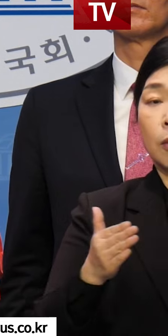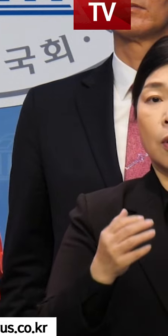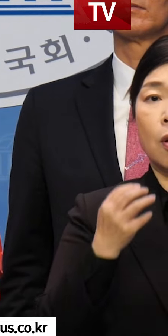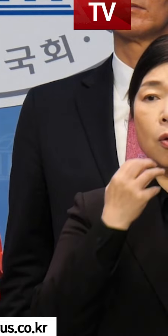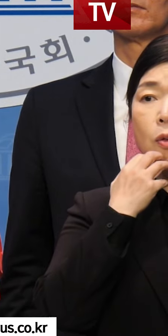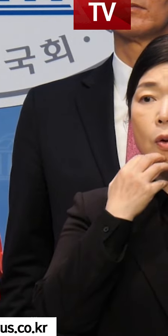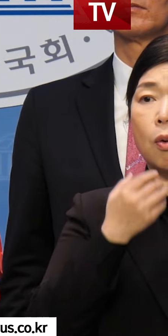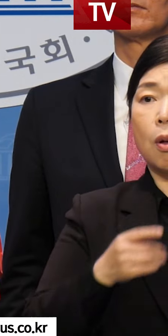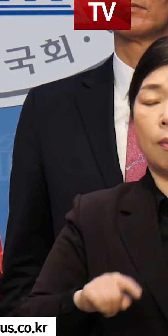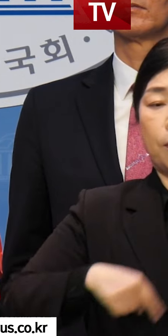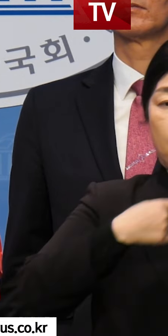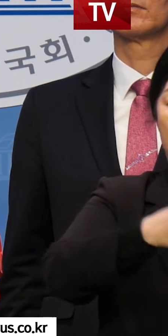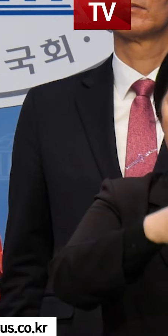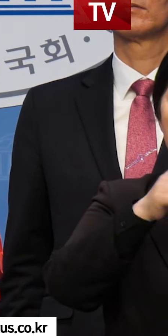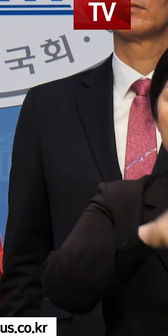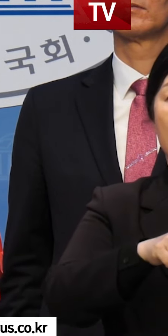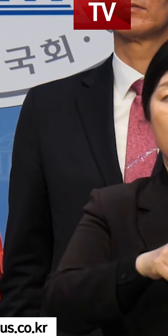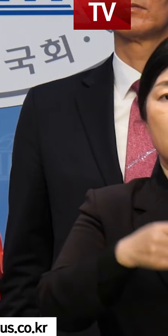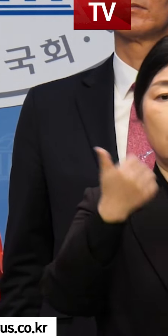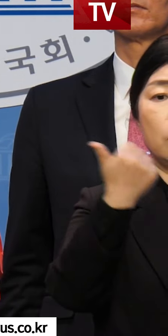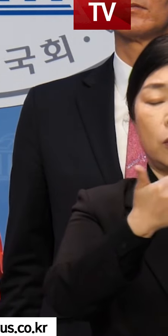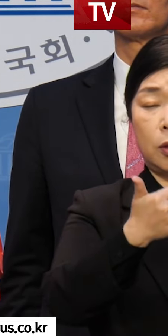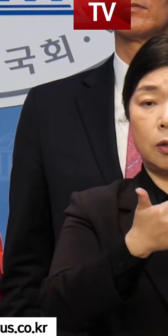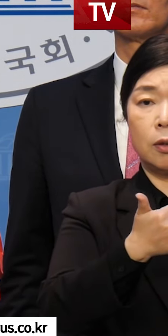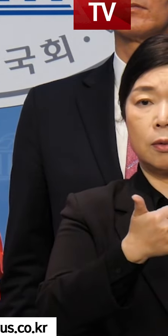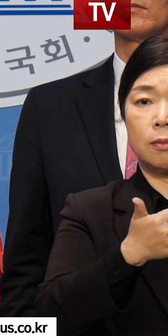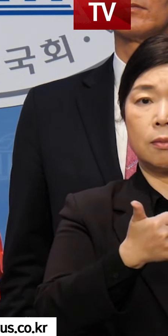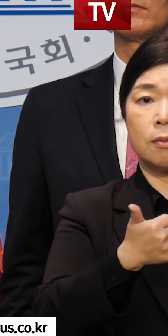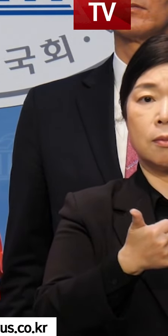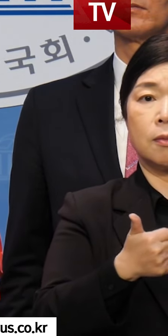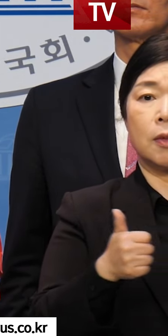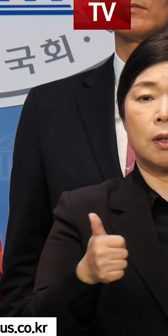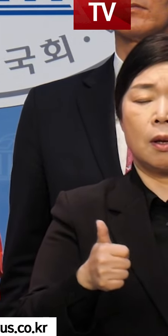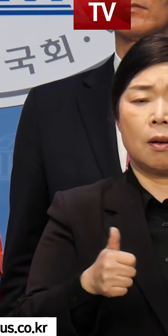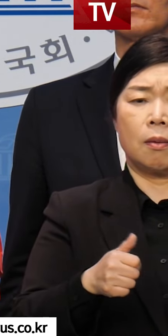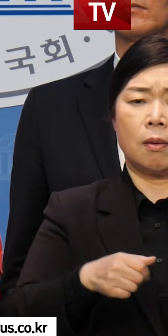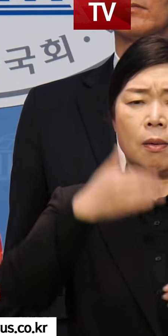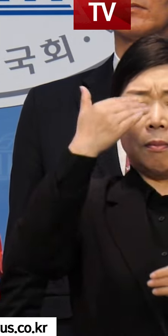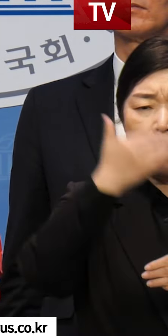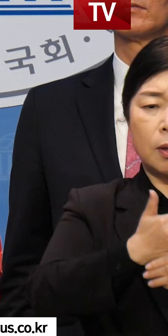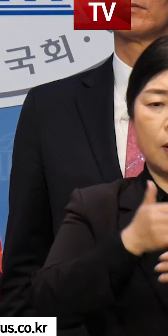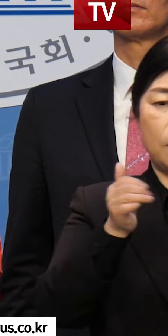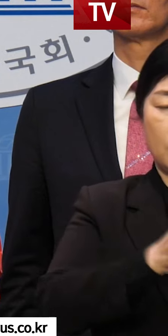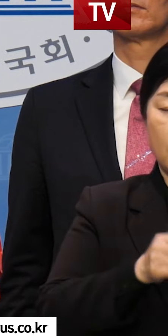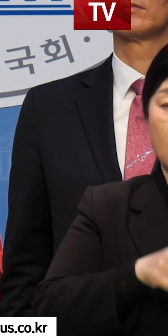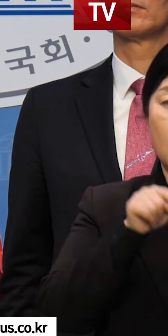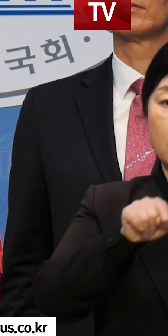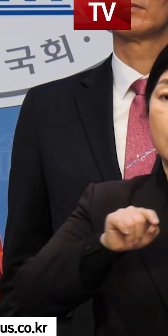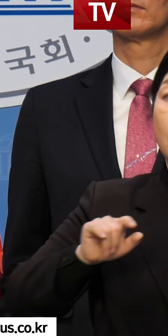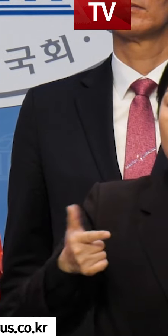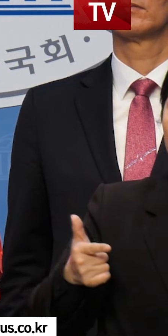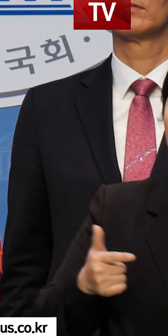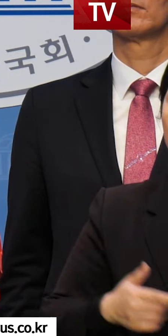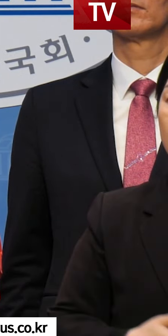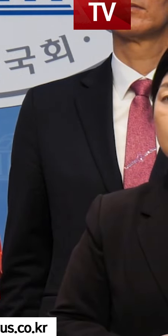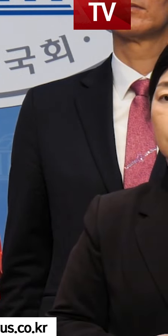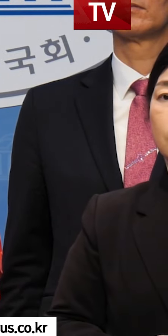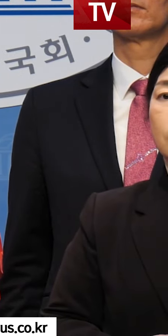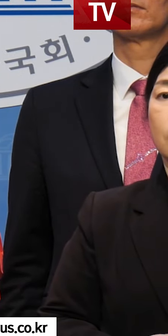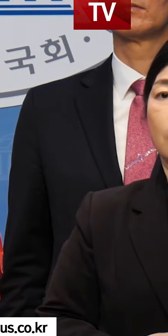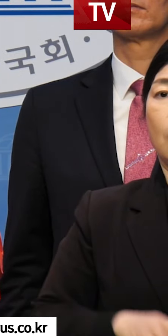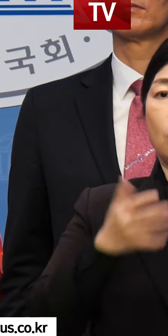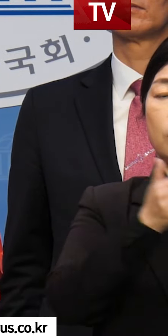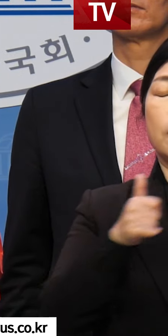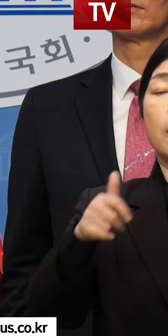서울 편입에 대한 논의는 수동적이고 폐쇄적으로만 볼 것이 아니라